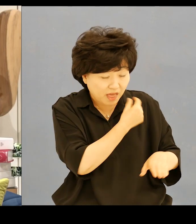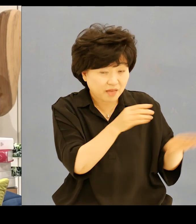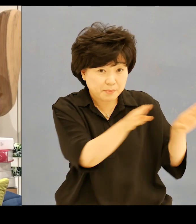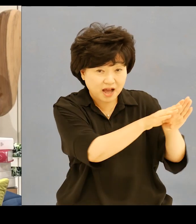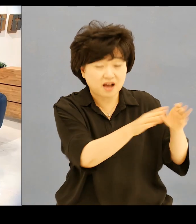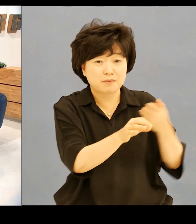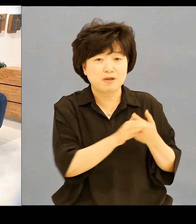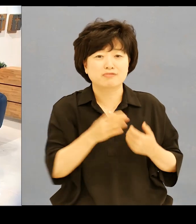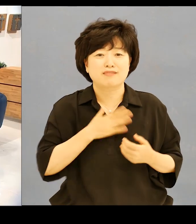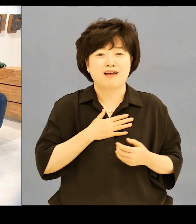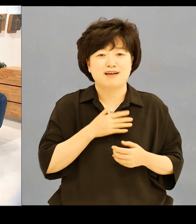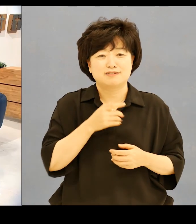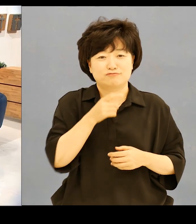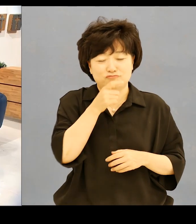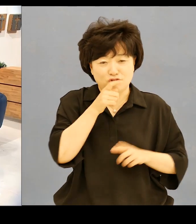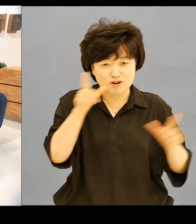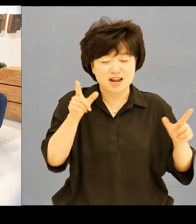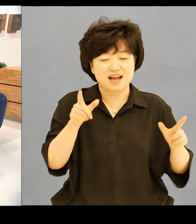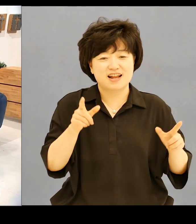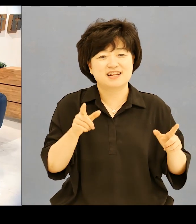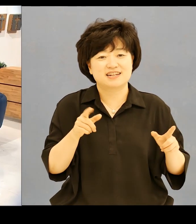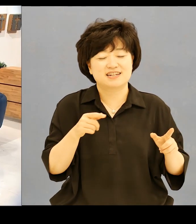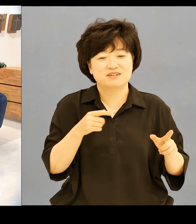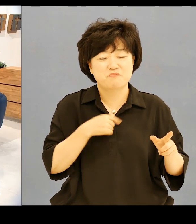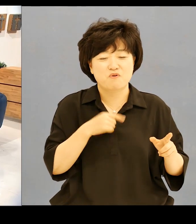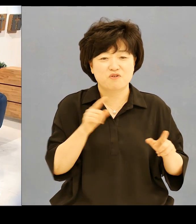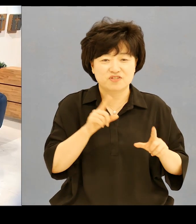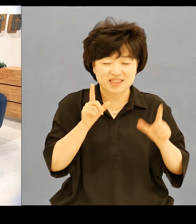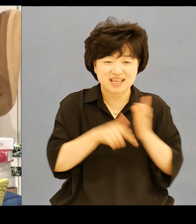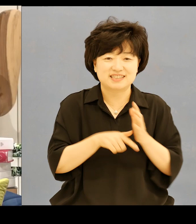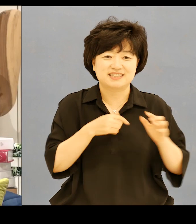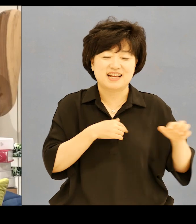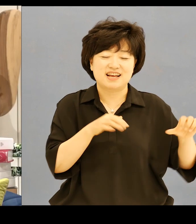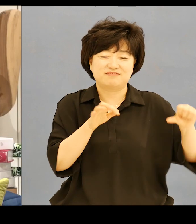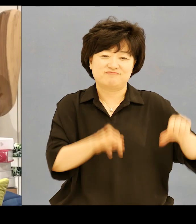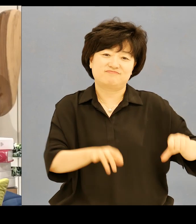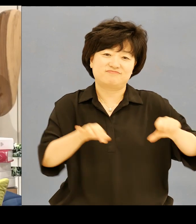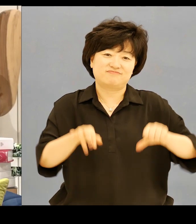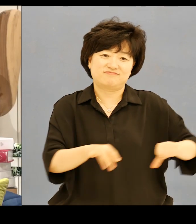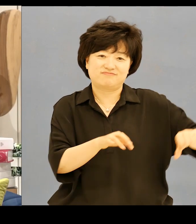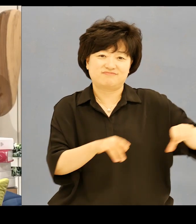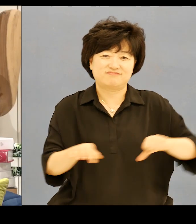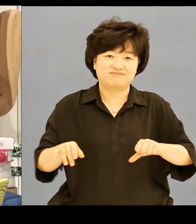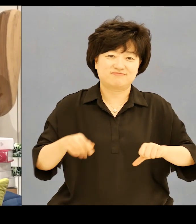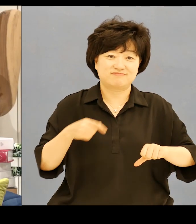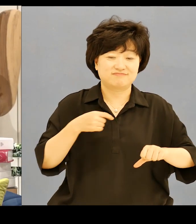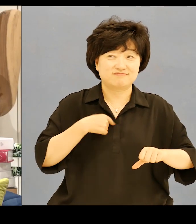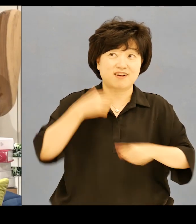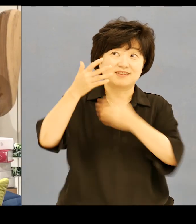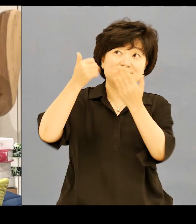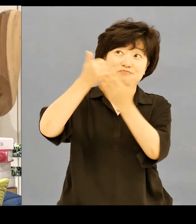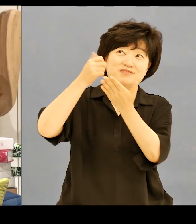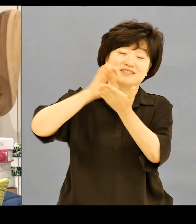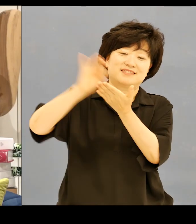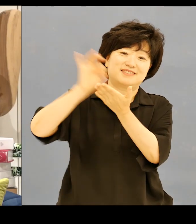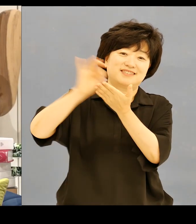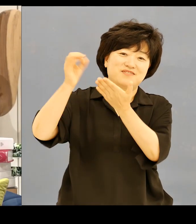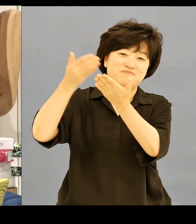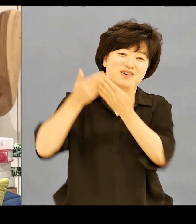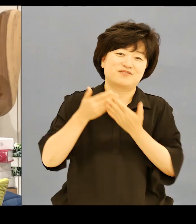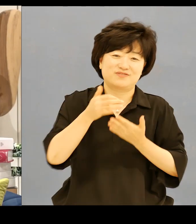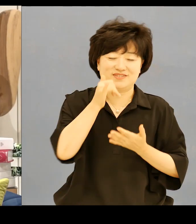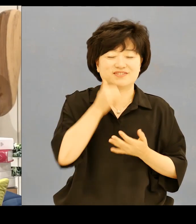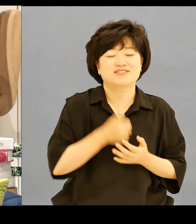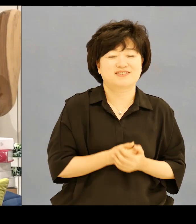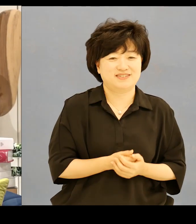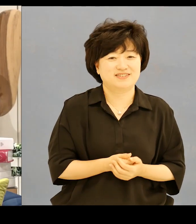예배 때는 제가 반주를 쳐요. 그래서 아 그렇군요. 네, 그러니까 뭔가 그래도 제가 쓰임을 받더라고요. 하나의 쓰임을